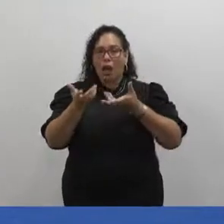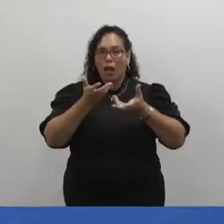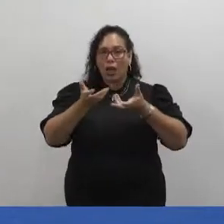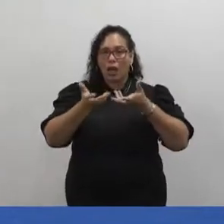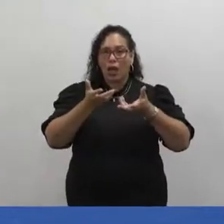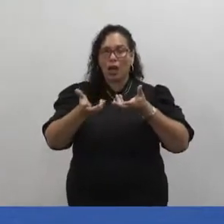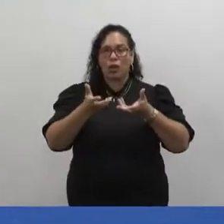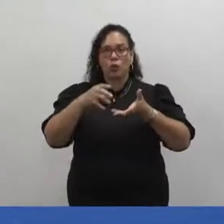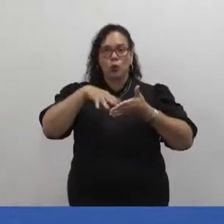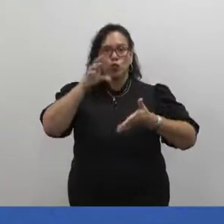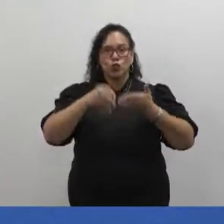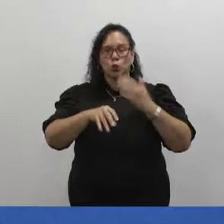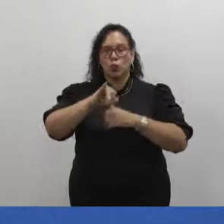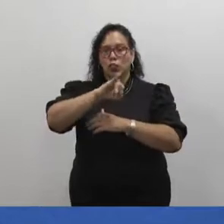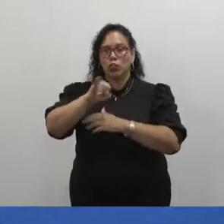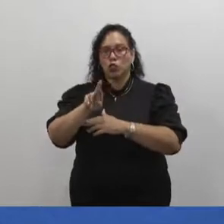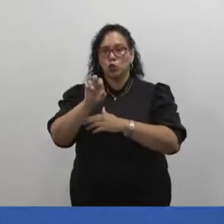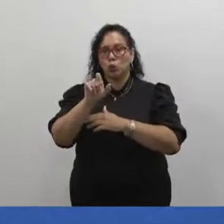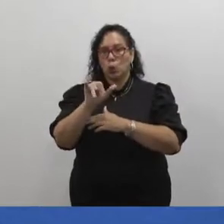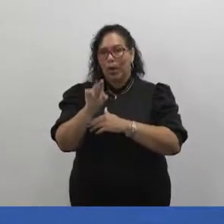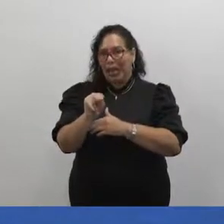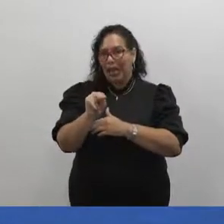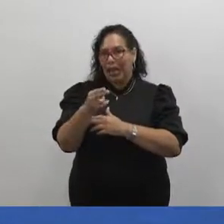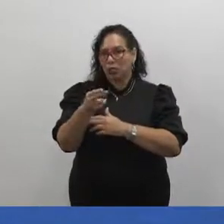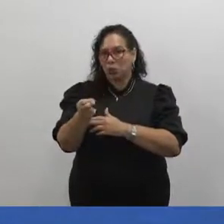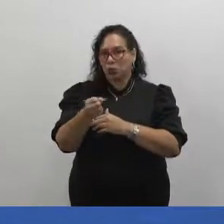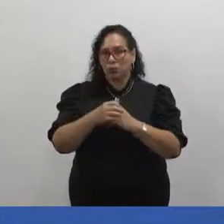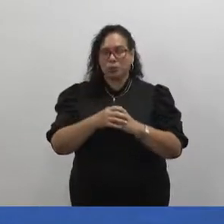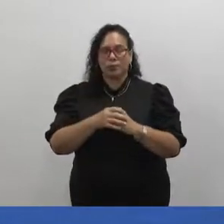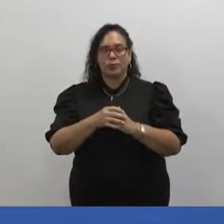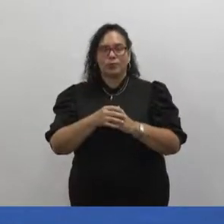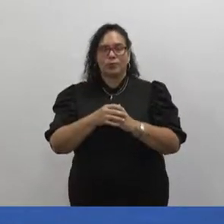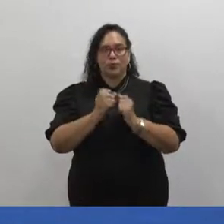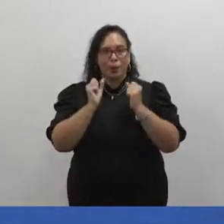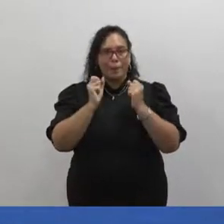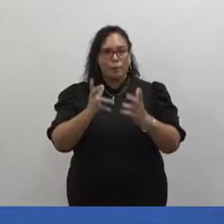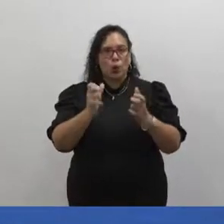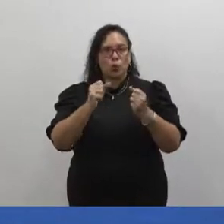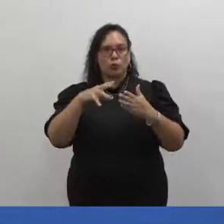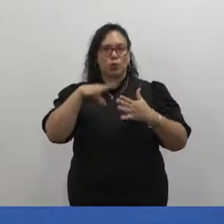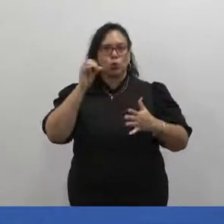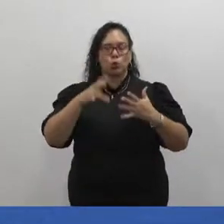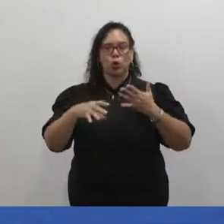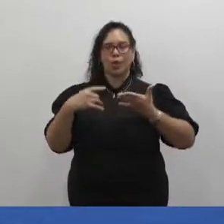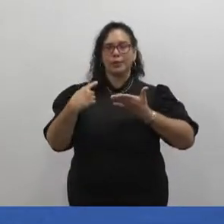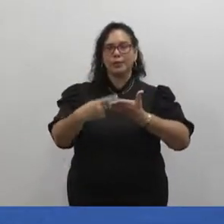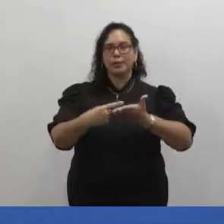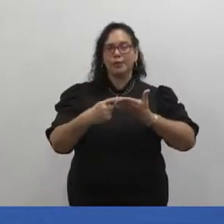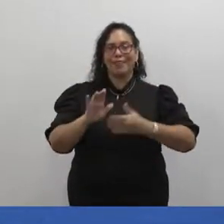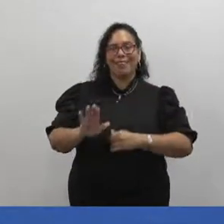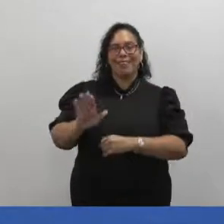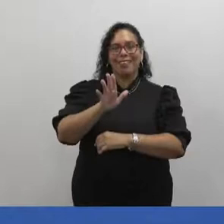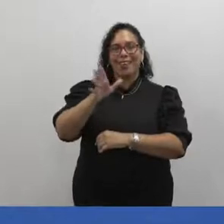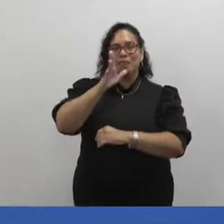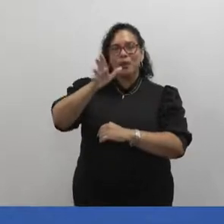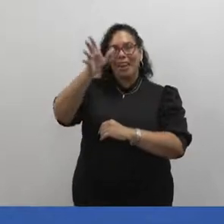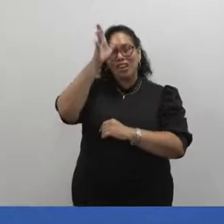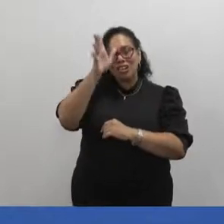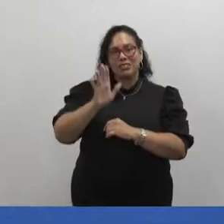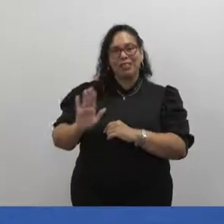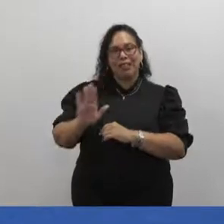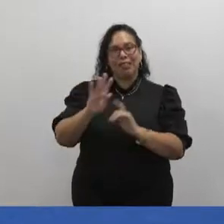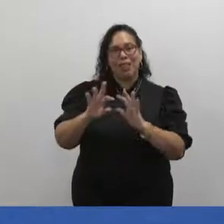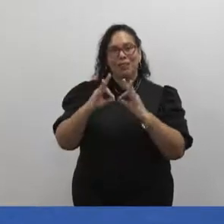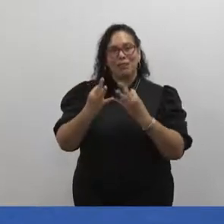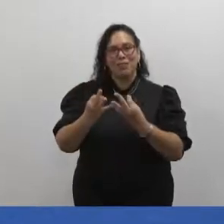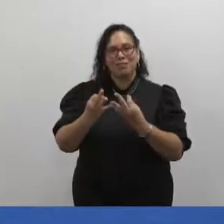về thời thời giờ mạch đài mình tâm nạ tâm đông mạch đài nơi còn lại anh chị sẽ cho đến hai con sách cho ra dây cho mà bìa